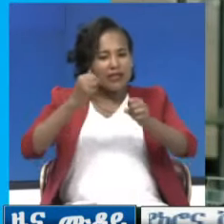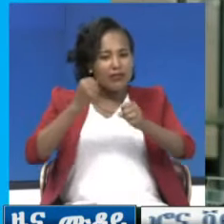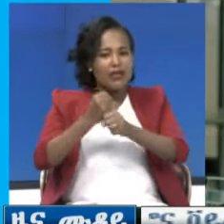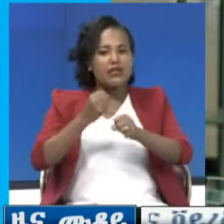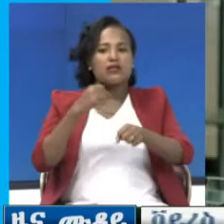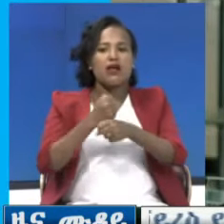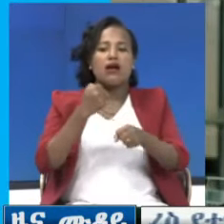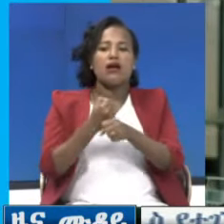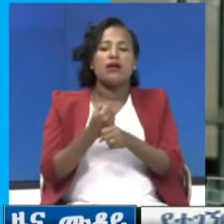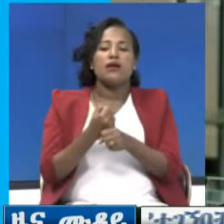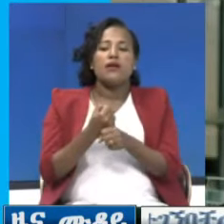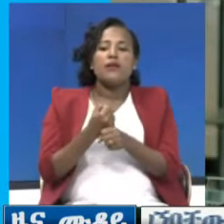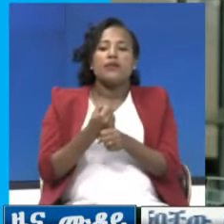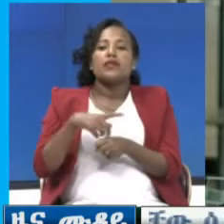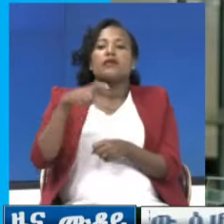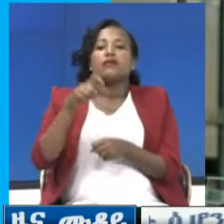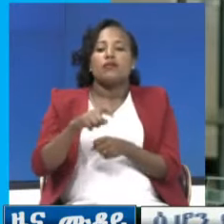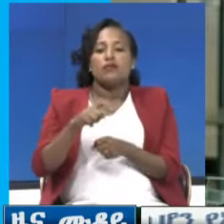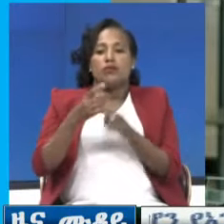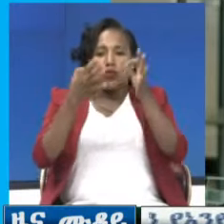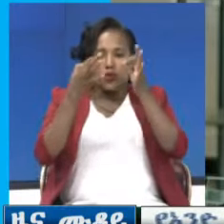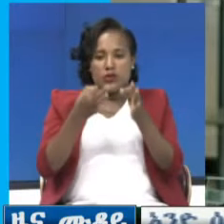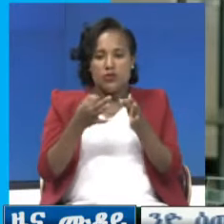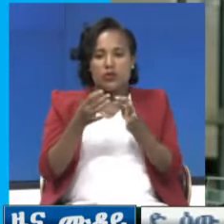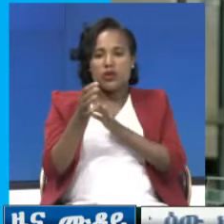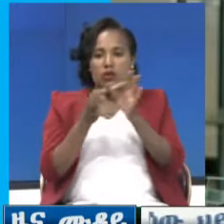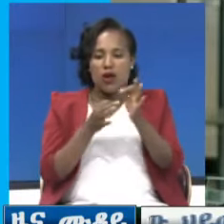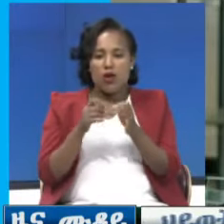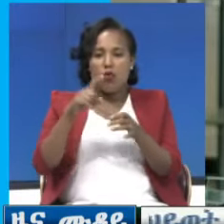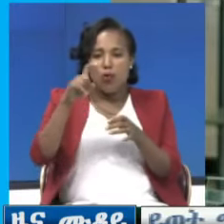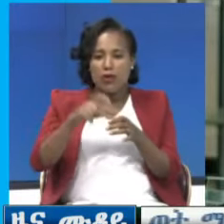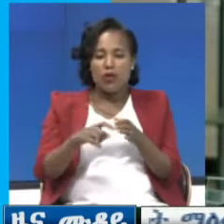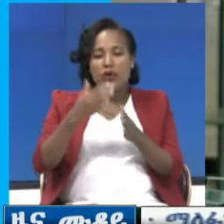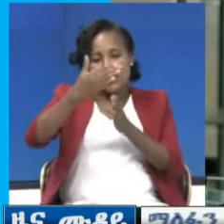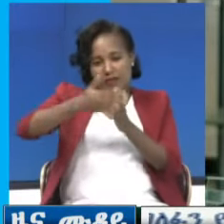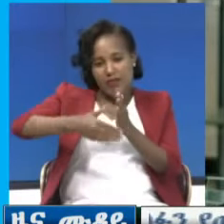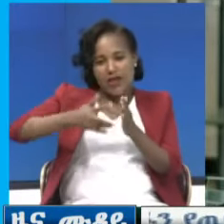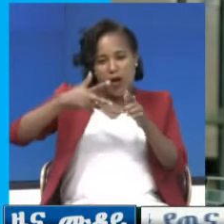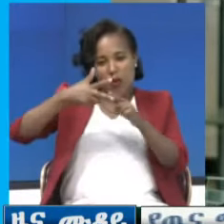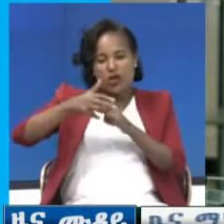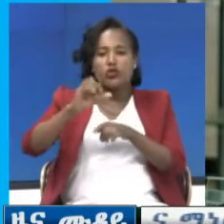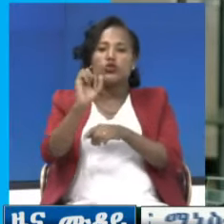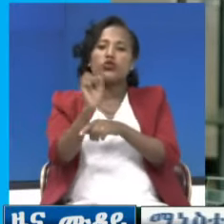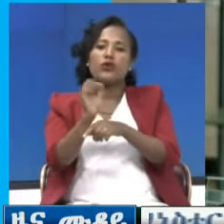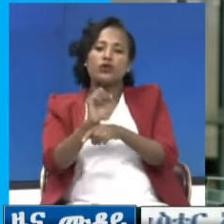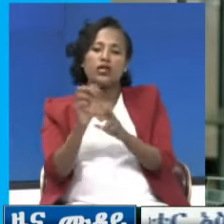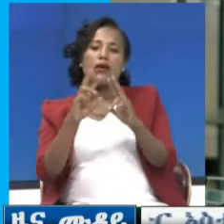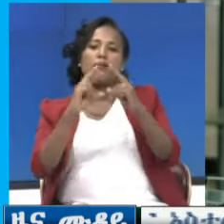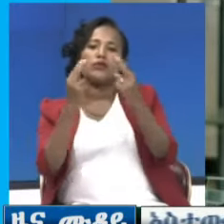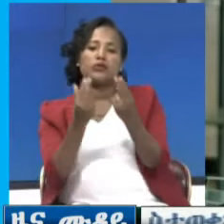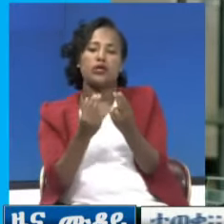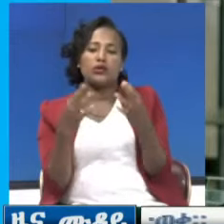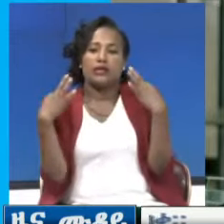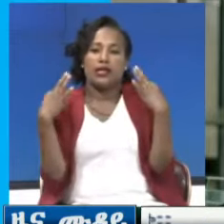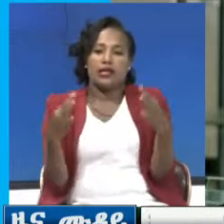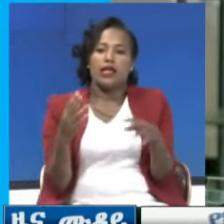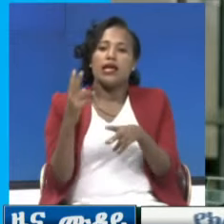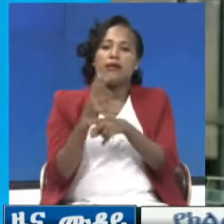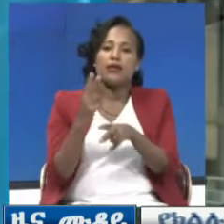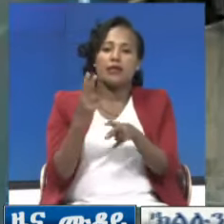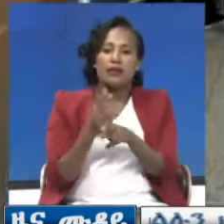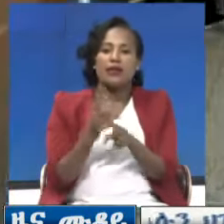ስራዎች ተጠናክረው እንዲቀጥሉ መወሰኑን ገልጸዋል። ኮሚቴው የድንበር አቋራጭ ሹፌሮችና ቤተሰቦቻቸውን ጤንነት